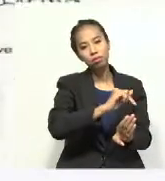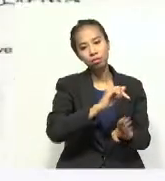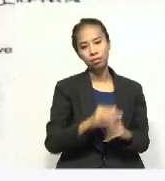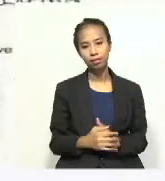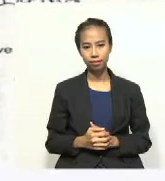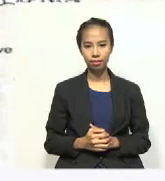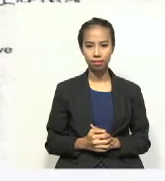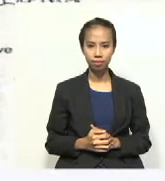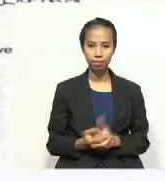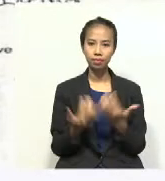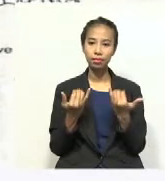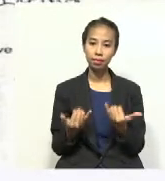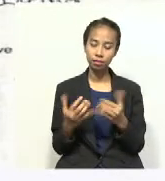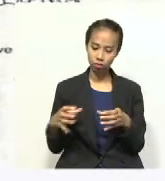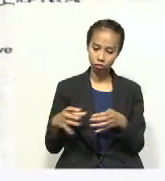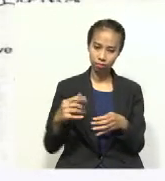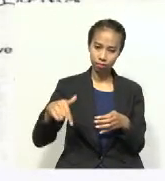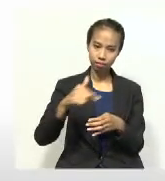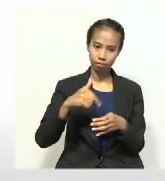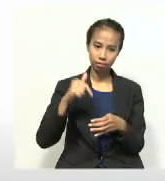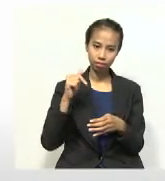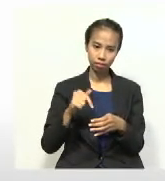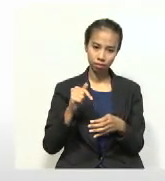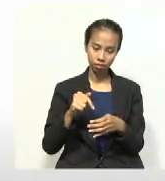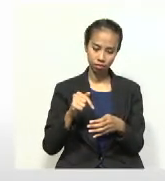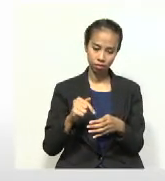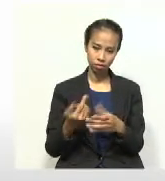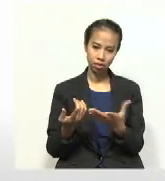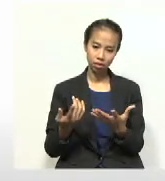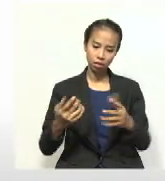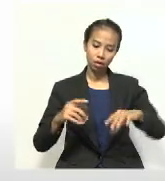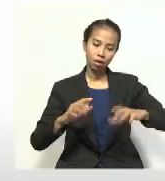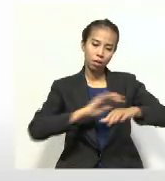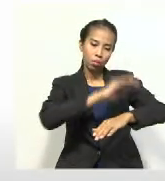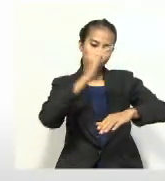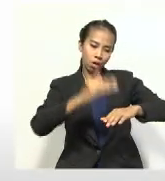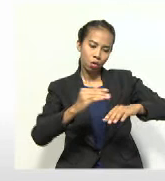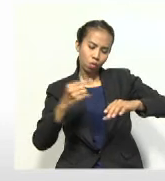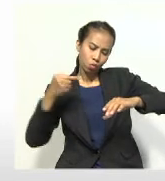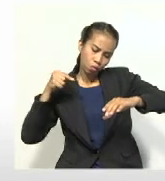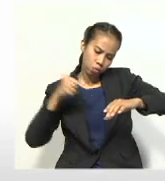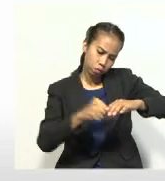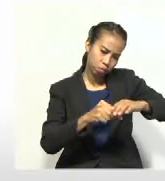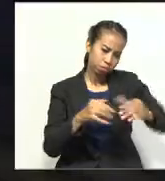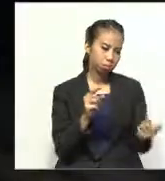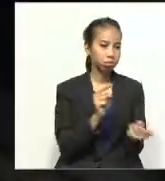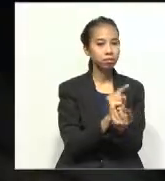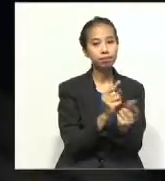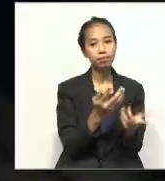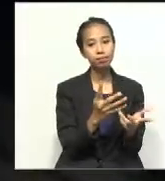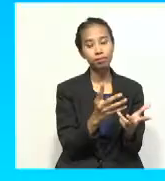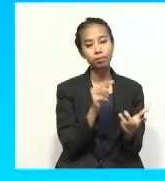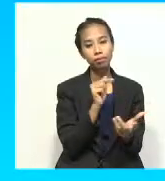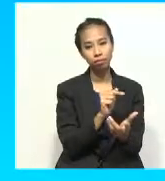สำหรับตำแหน่งที่เจ้าหน้าที่ชุดค้นหาได้ขุดทางเขาเข้าทะลุอีกฝั่งไปแล้วนั้นนะครับไม่พบใครนะครับนายอนุ